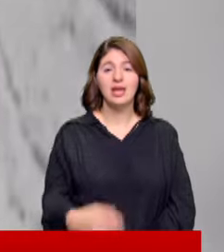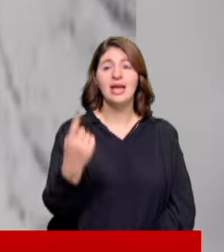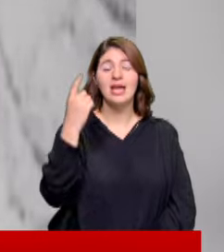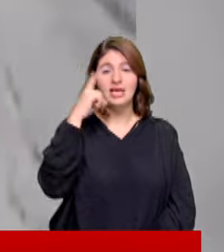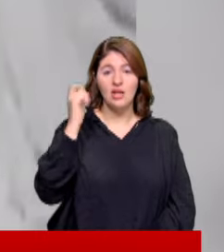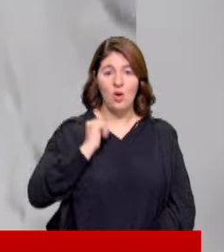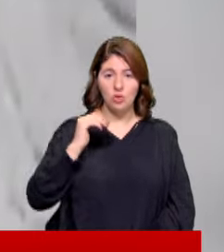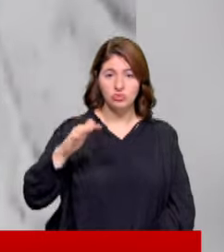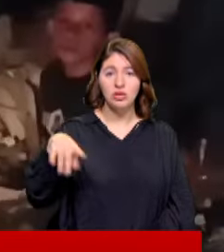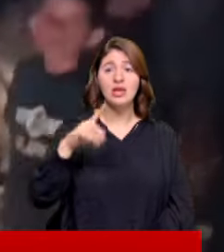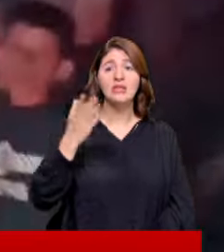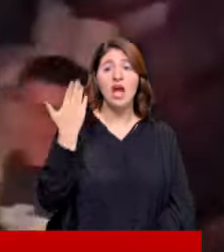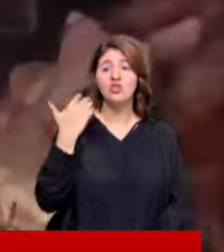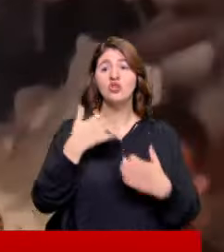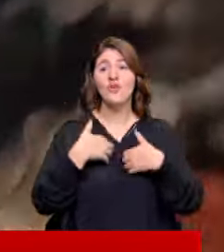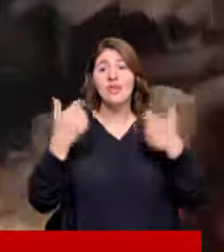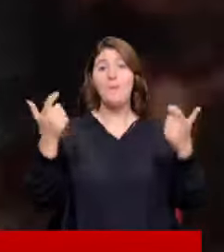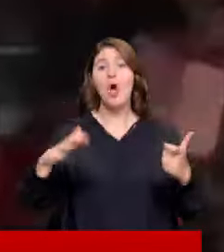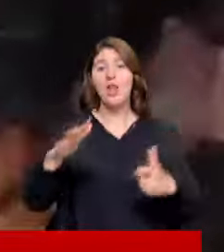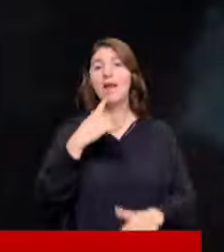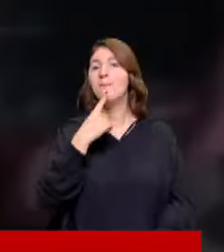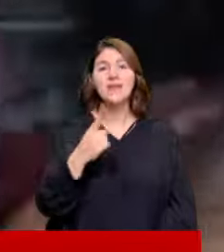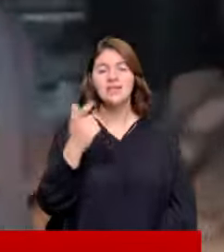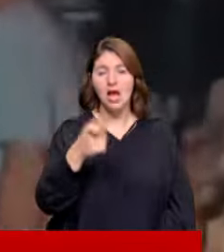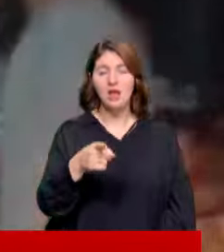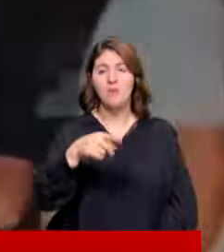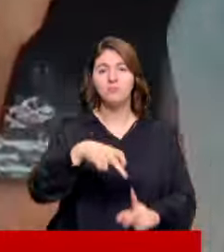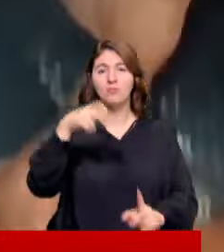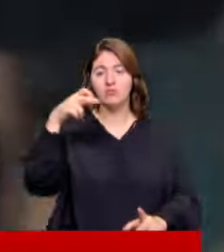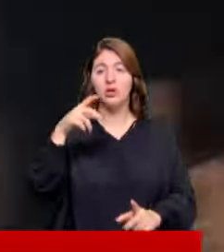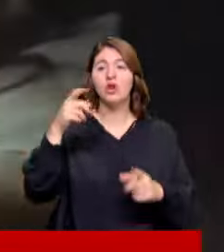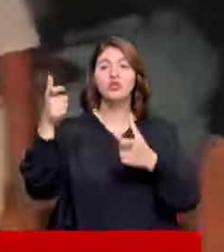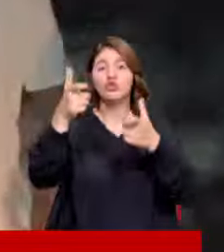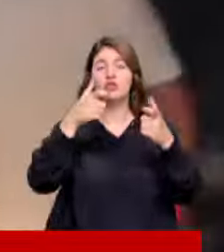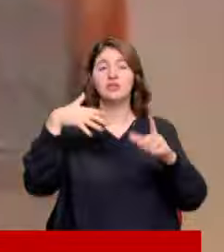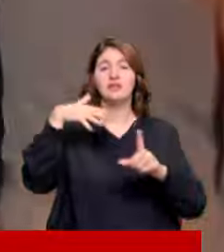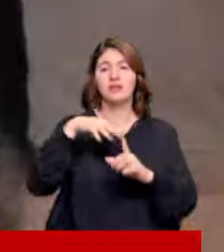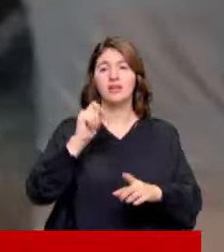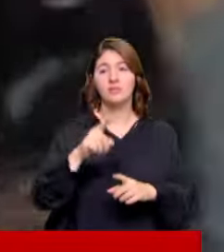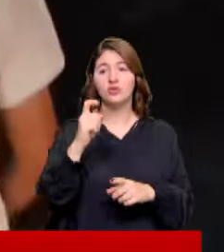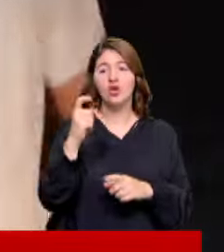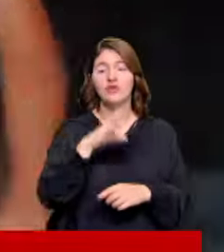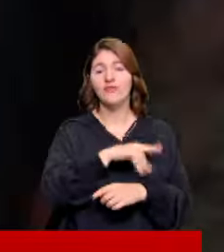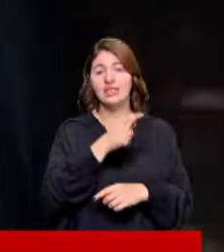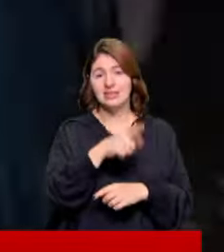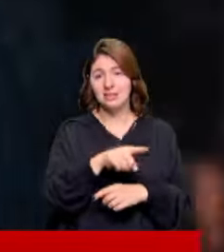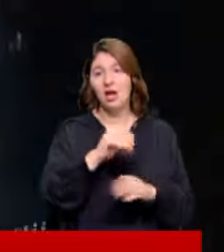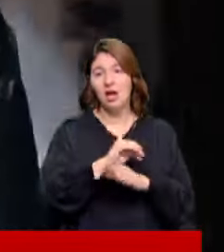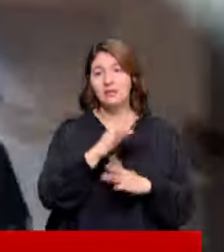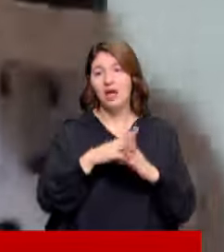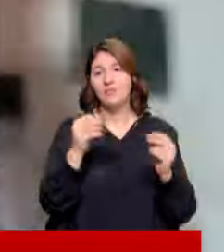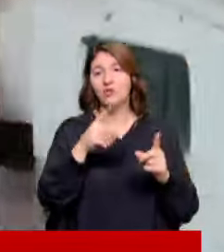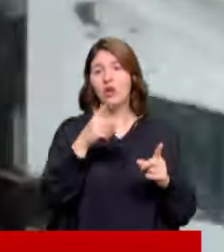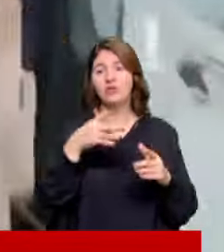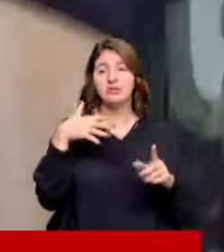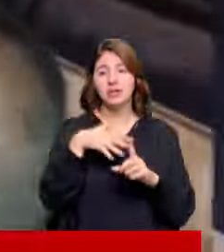İsrail ordusu yine daha önce güvenli bölge ilan ettiği yeri vurdu. Pazar yerine dronlu saldırı düzenledi. 9 Filistinlinin hayatını kaybettiği